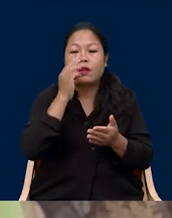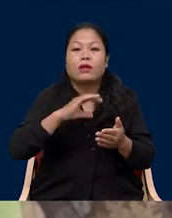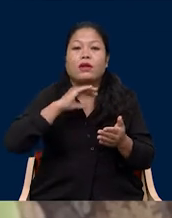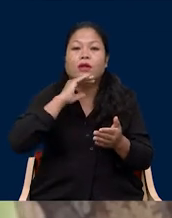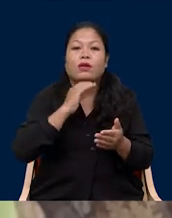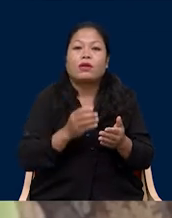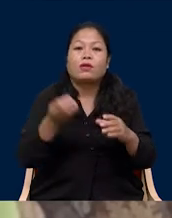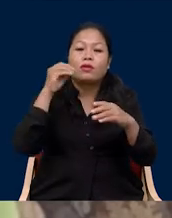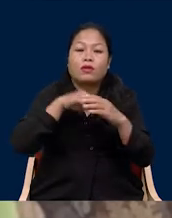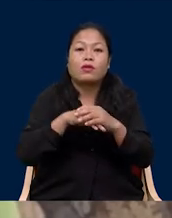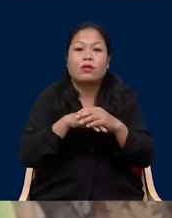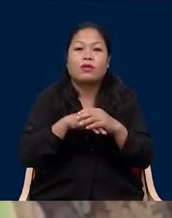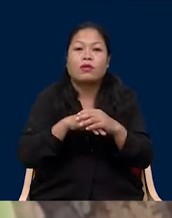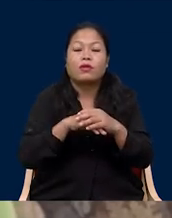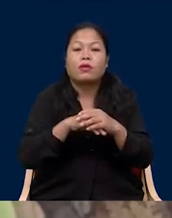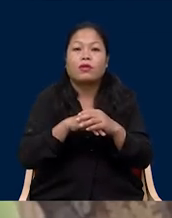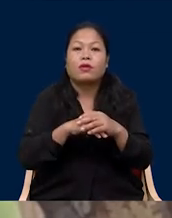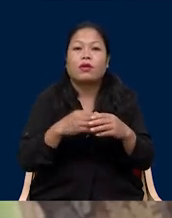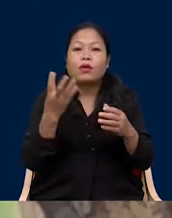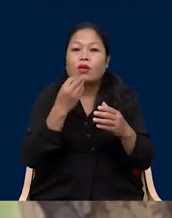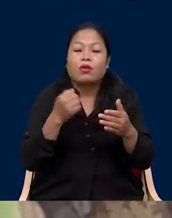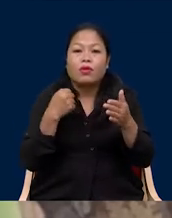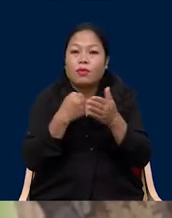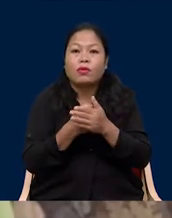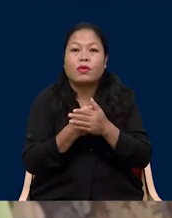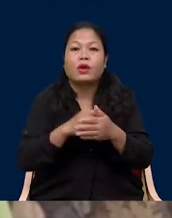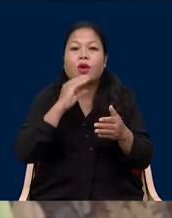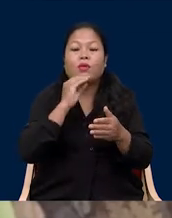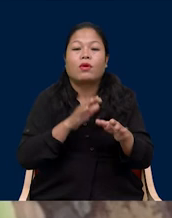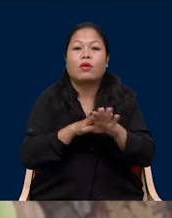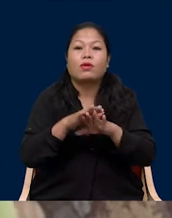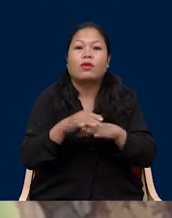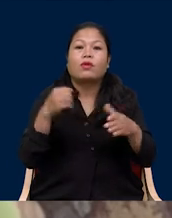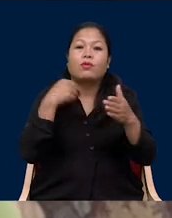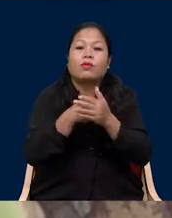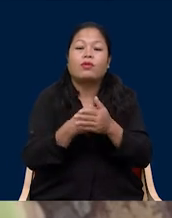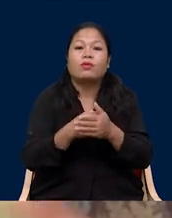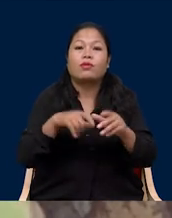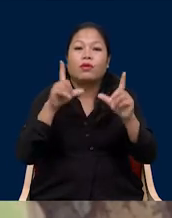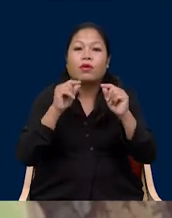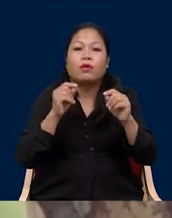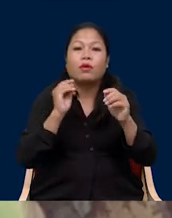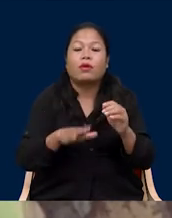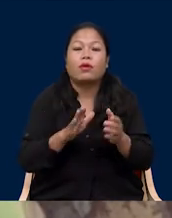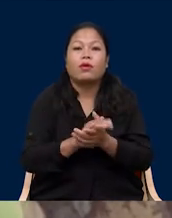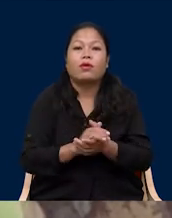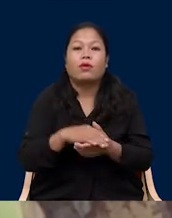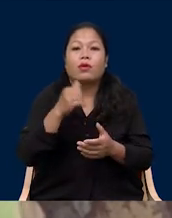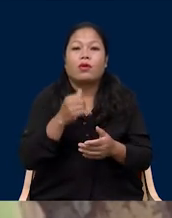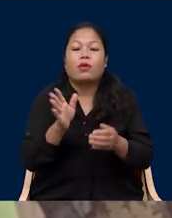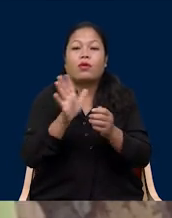युवाको संलग्नता चाहिँ अलिकति अपुग हुने हो कि अथवा युवाहरूलाई जति पहुँच चाहिने हो त्यो चाहिँ